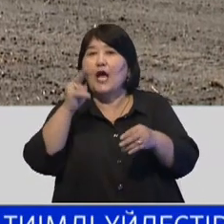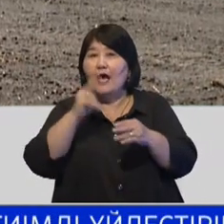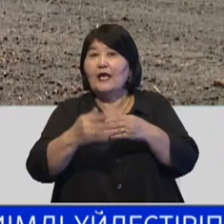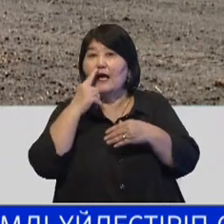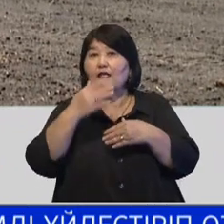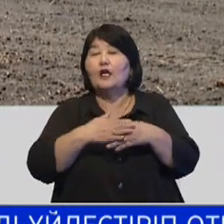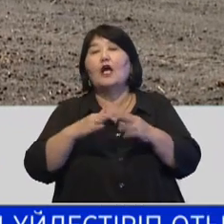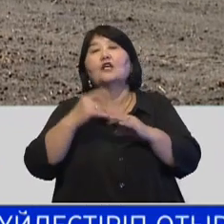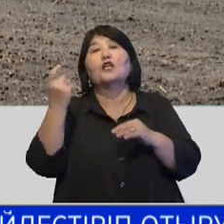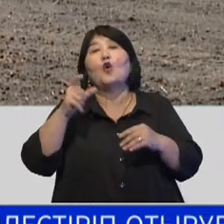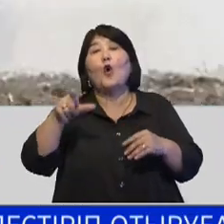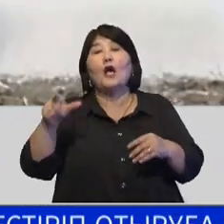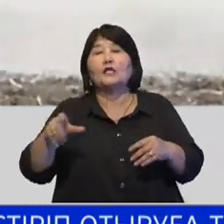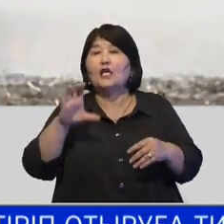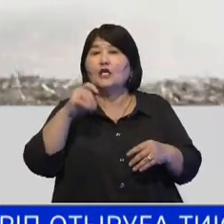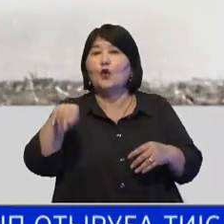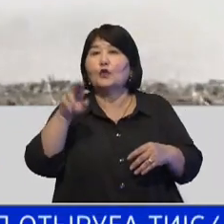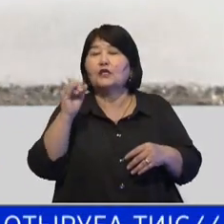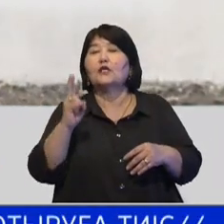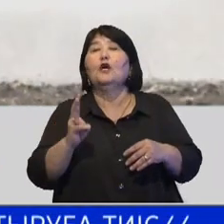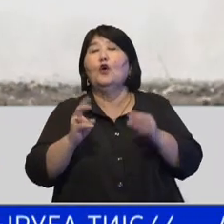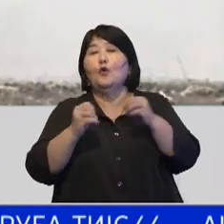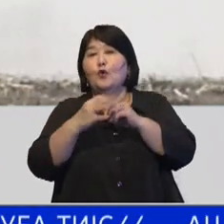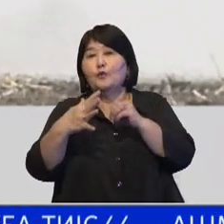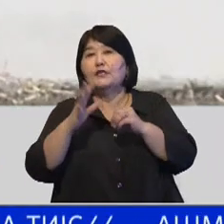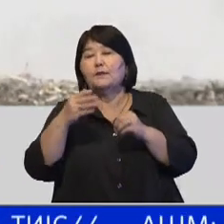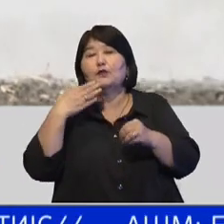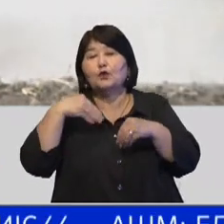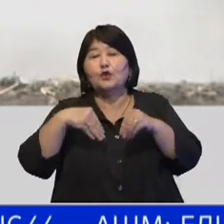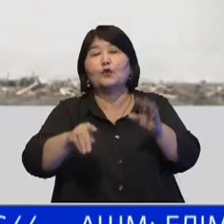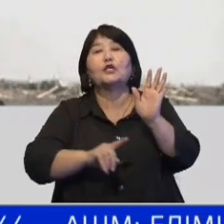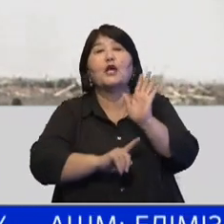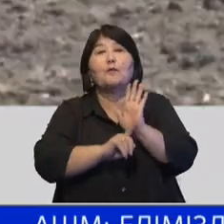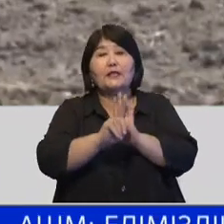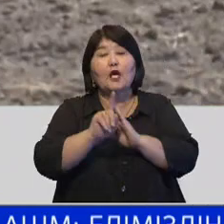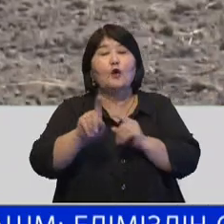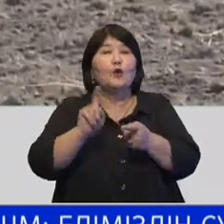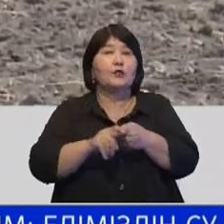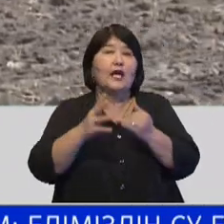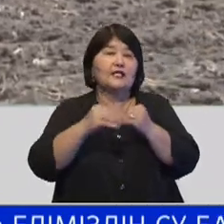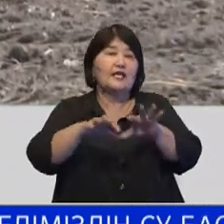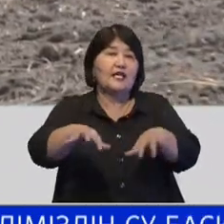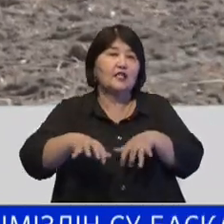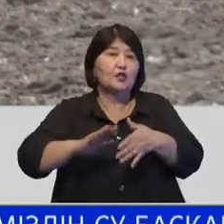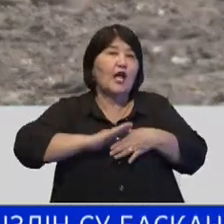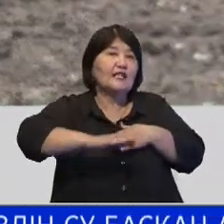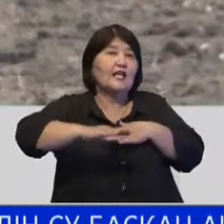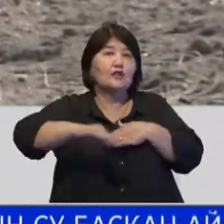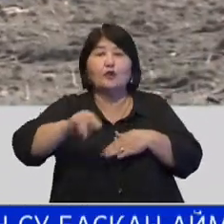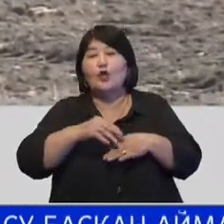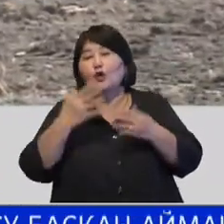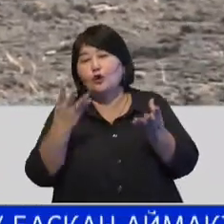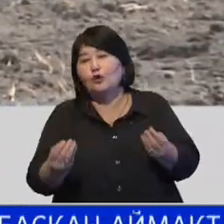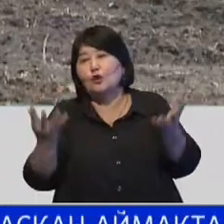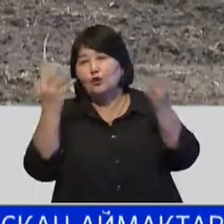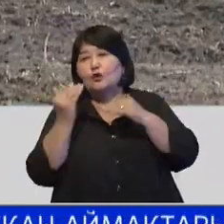қалды. Енді шаруашылықтар сәуірдің 15-нен бастап күріш егуге кіріспек. Осыған байланысты жер жырту, тегістеу жұмыстары